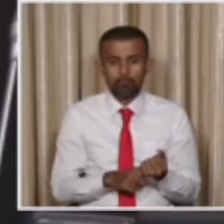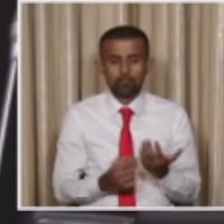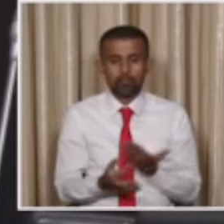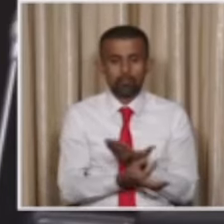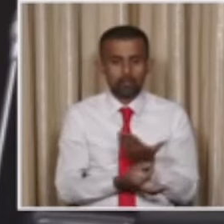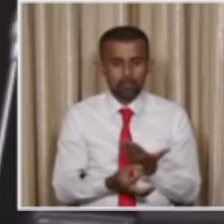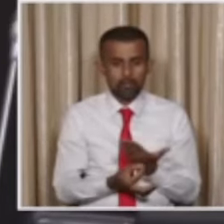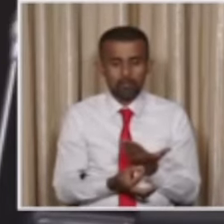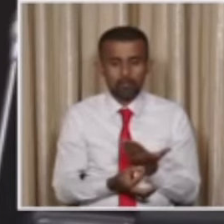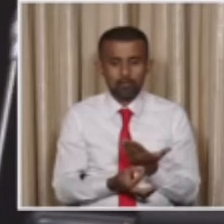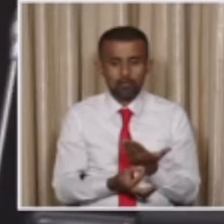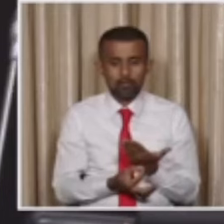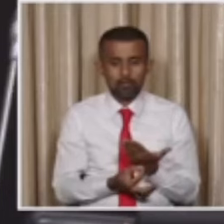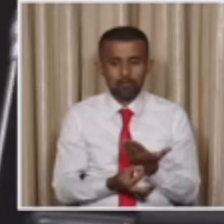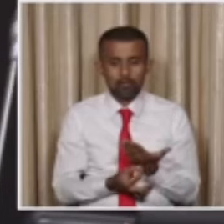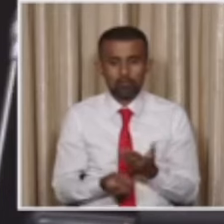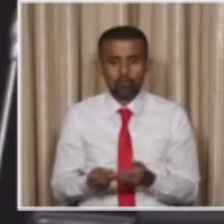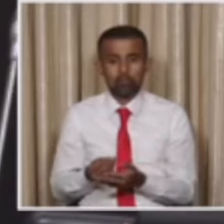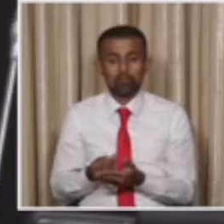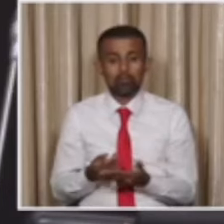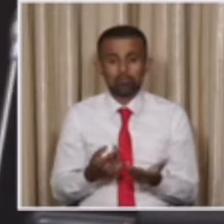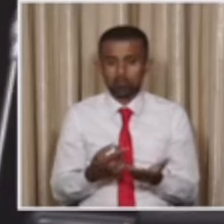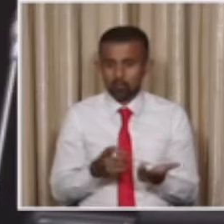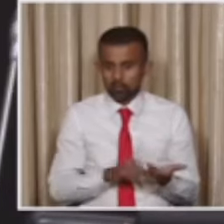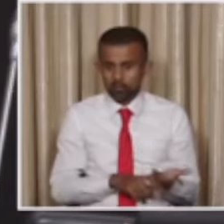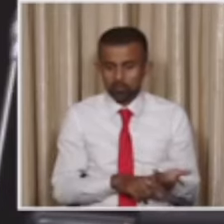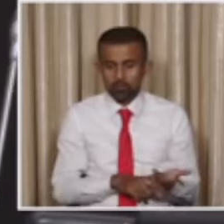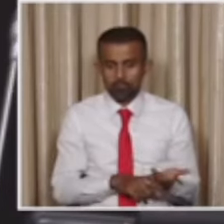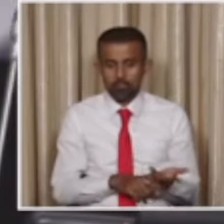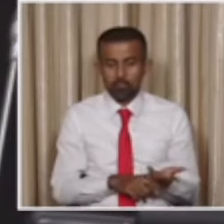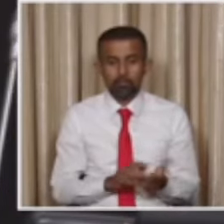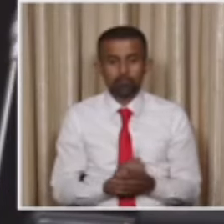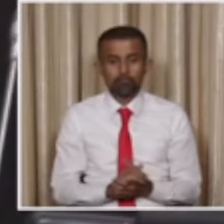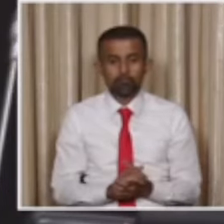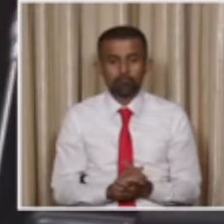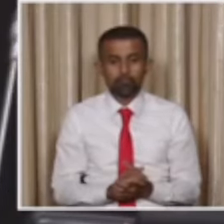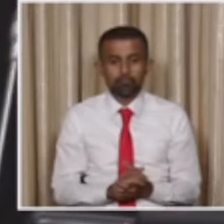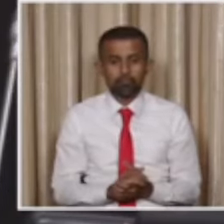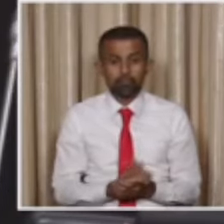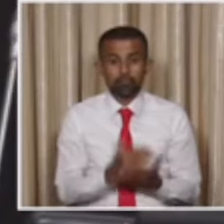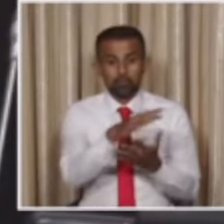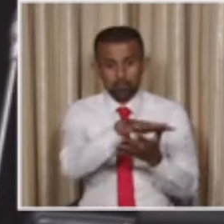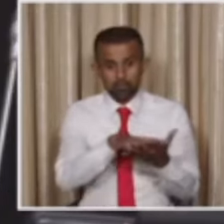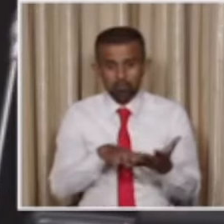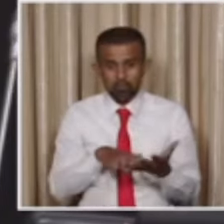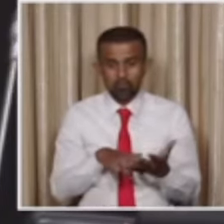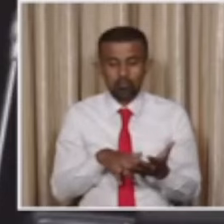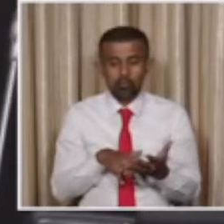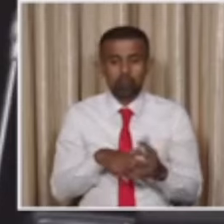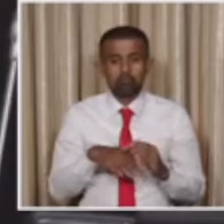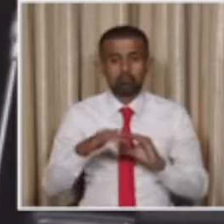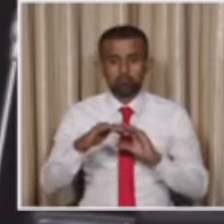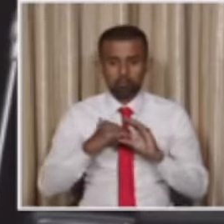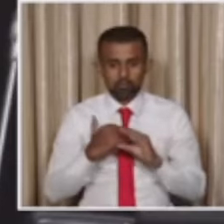වලට සලකන හැටි තියෙනවා. ඔව්. එතකොට මේ ලේඛනත් මට නිරන්තරයෙන් එනවා.